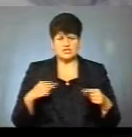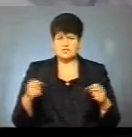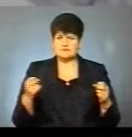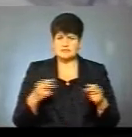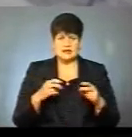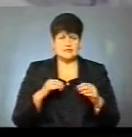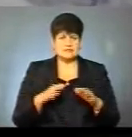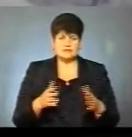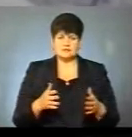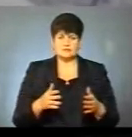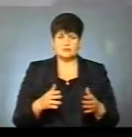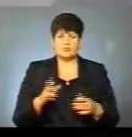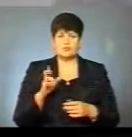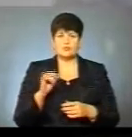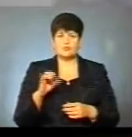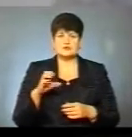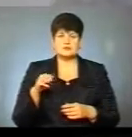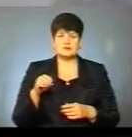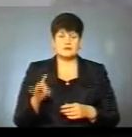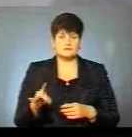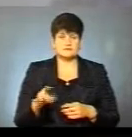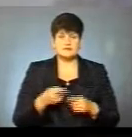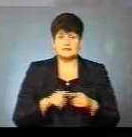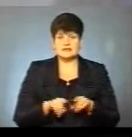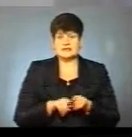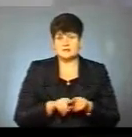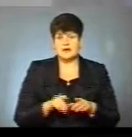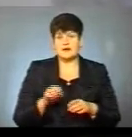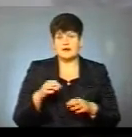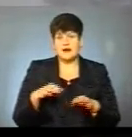засоби, зокрема бустер. Це ніби автокрісло, але